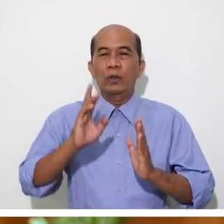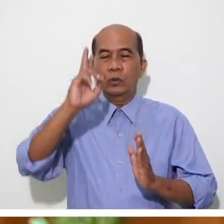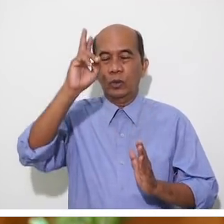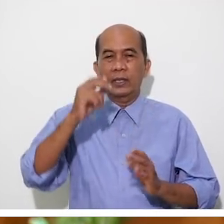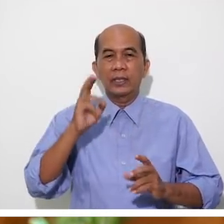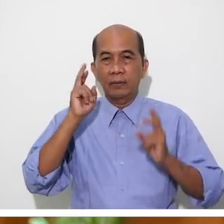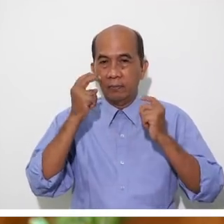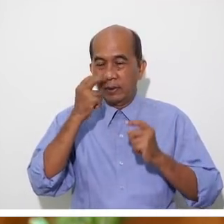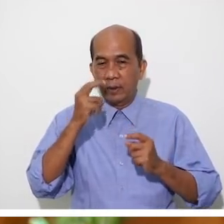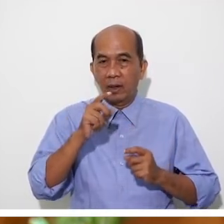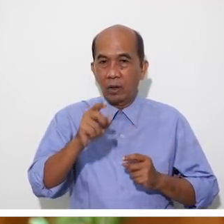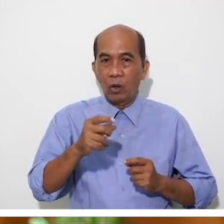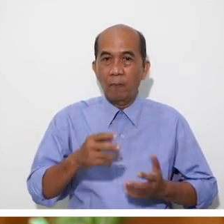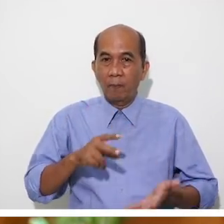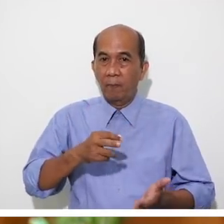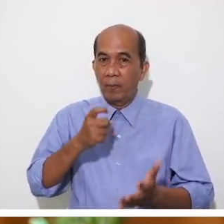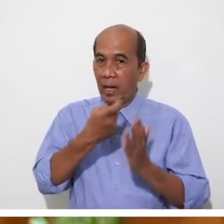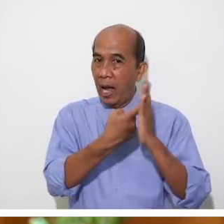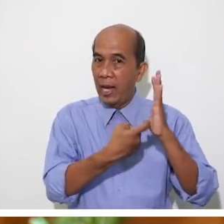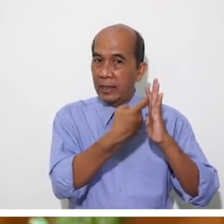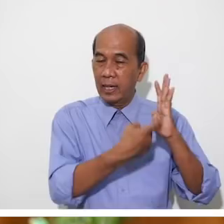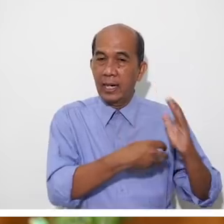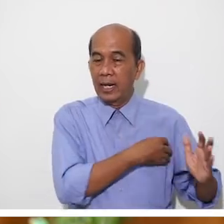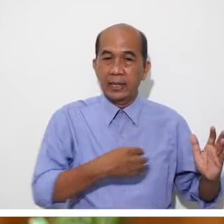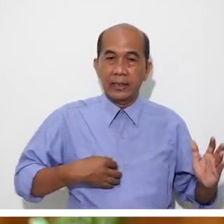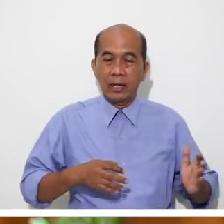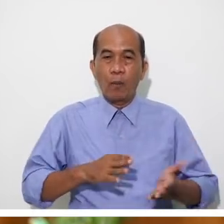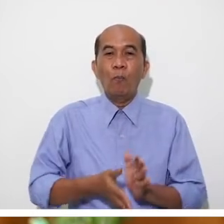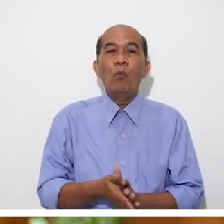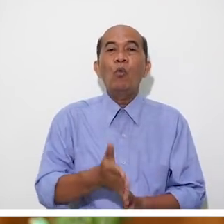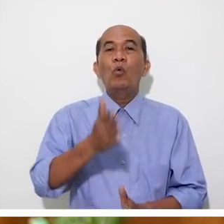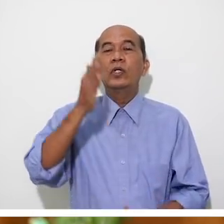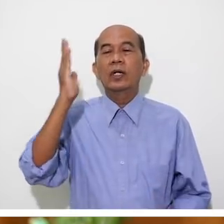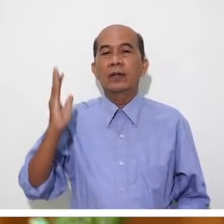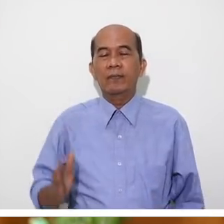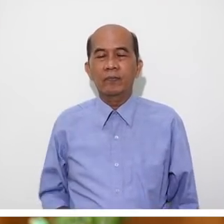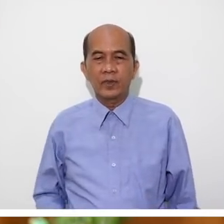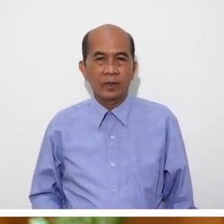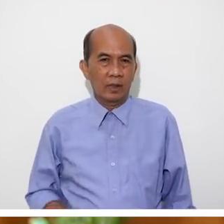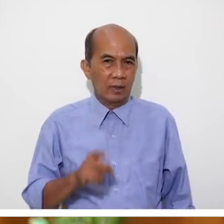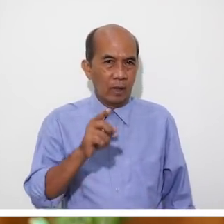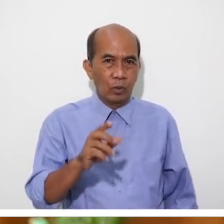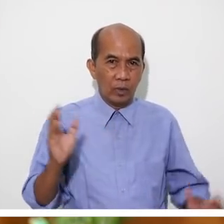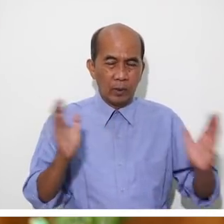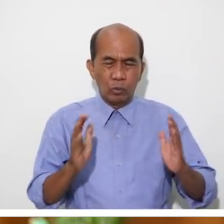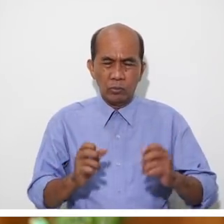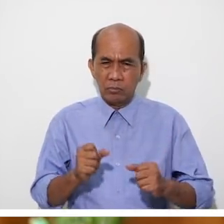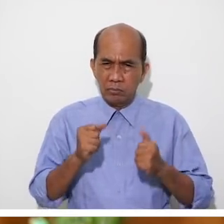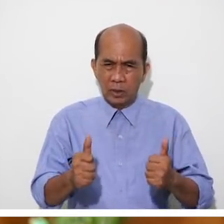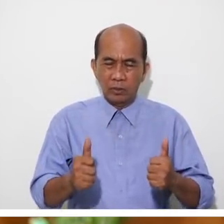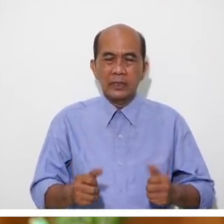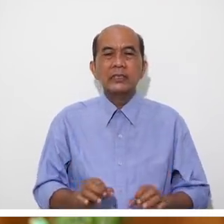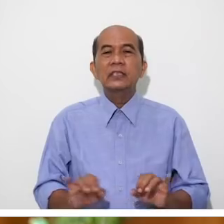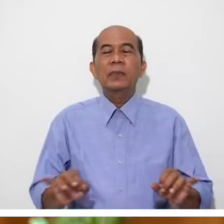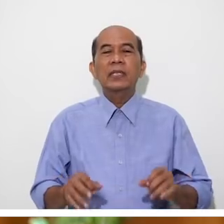begitu berharga dan mulia. Artinya, di hadapan Tuhan, engkau begitu spesial seperti apapun